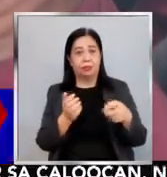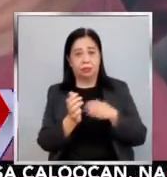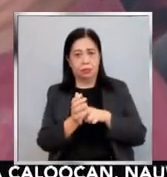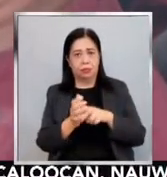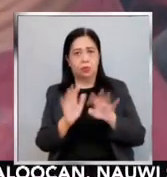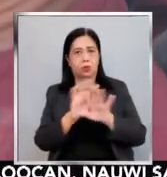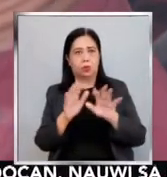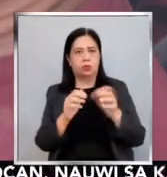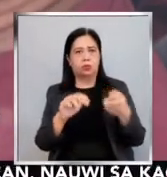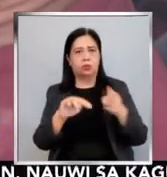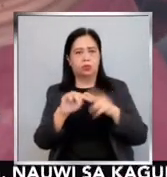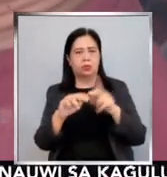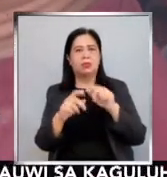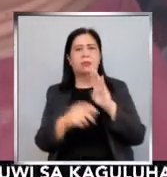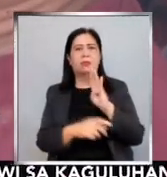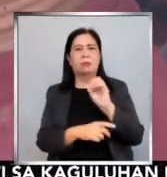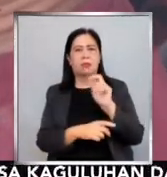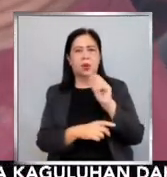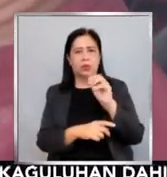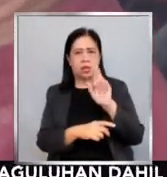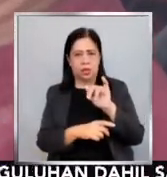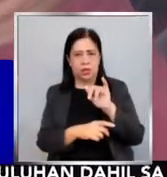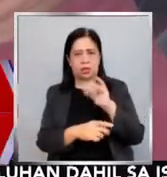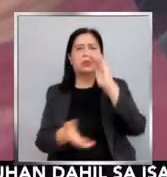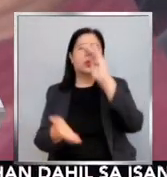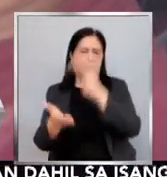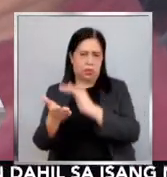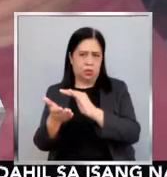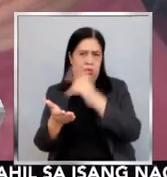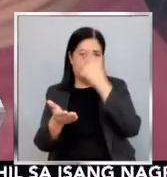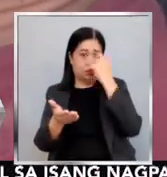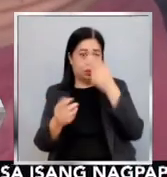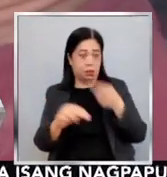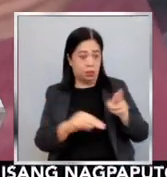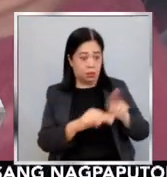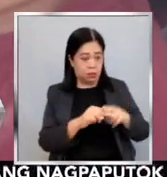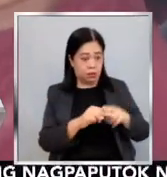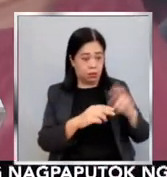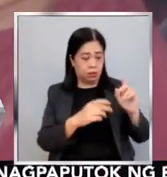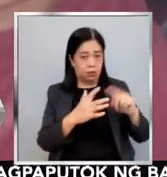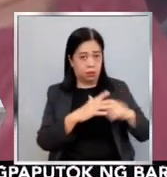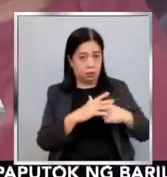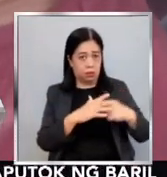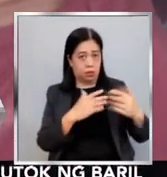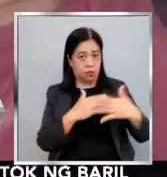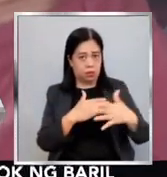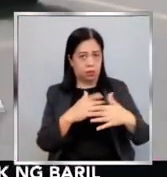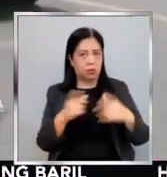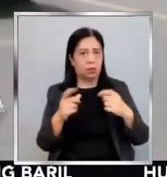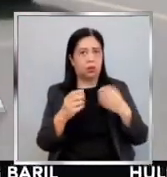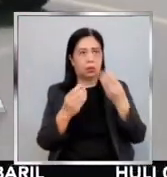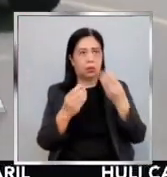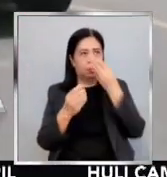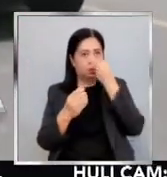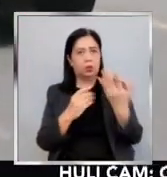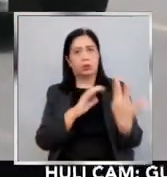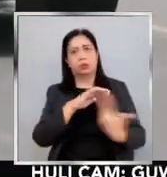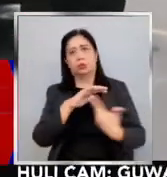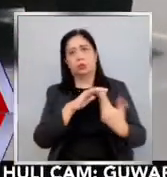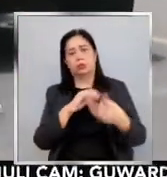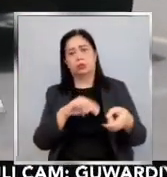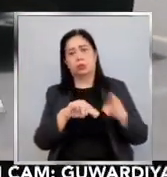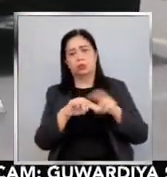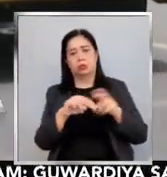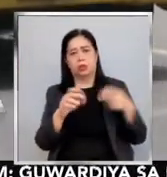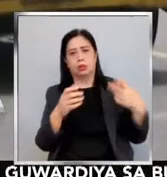down. Yung boundary na lang po ang bawasan namin kahit konti. Kasi pag dinagdagan ang flag down, bihira na ang sasakay ng taxi. Tinanggap naman ang